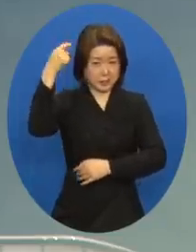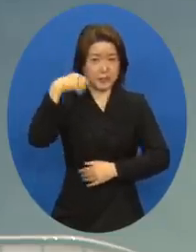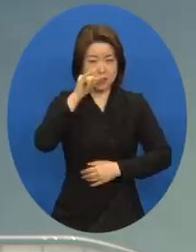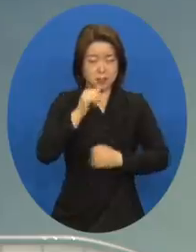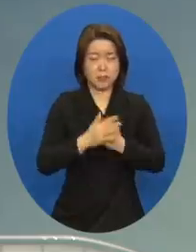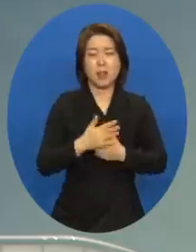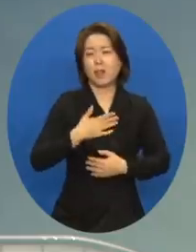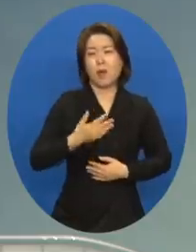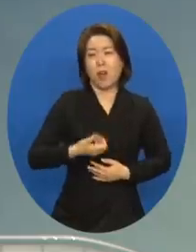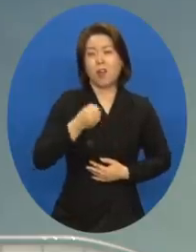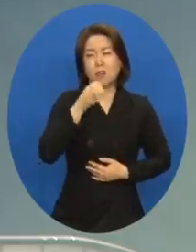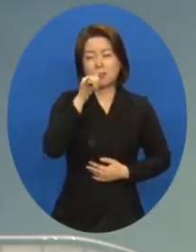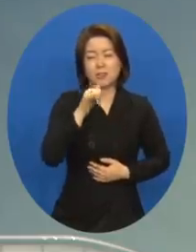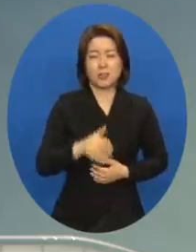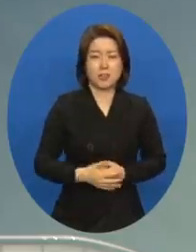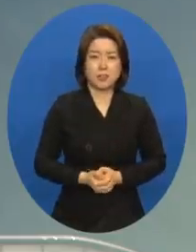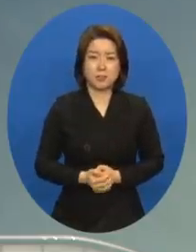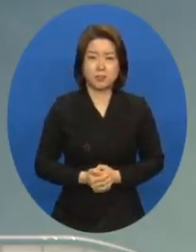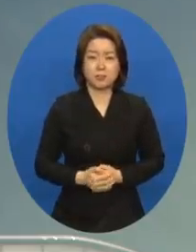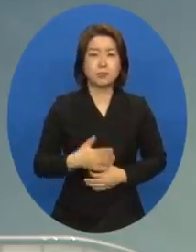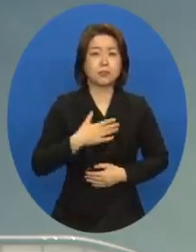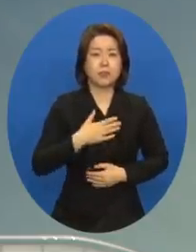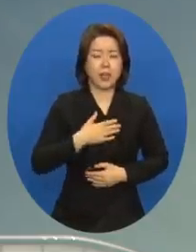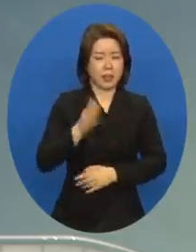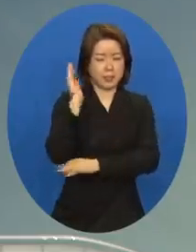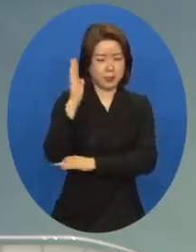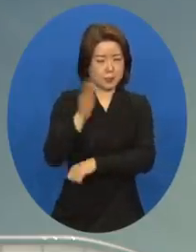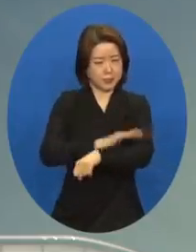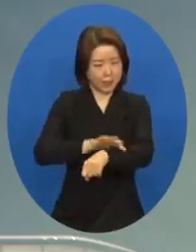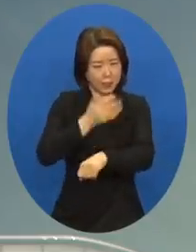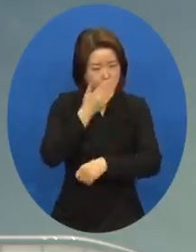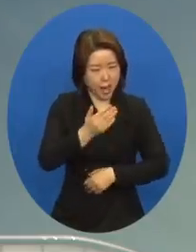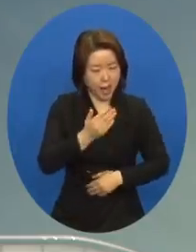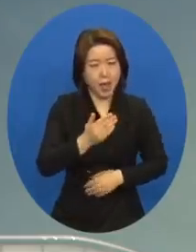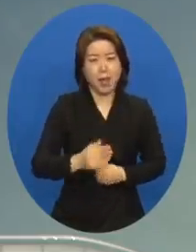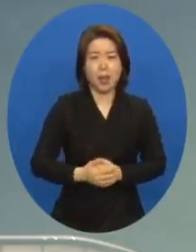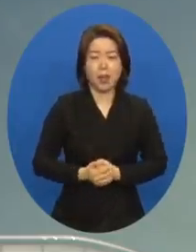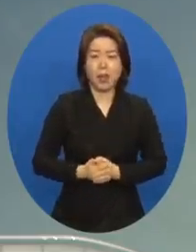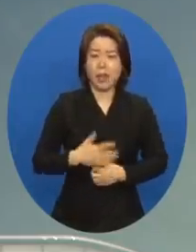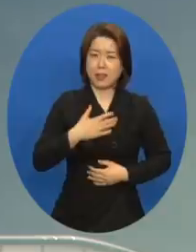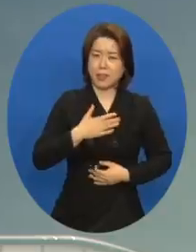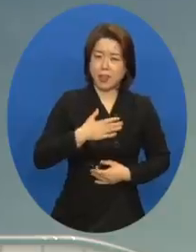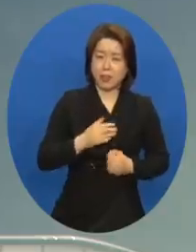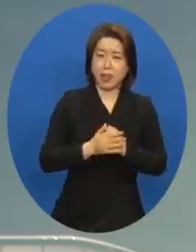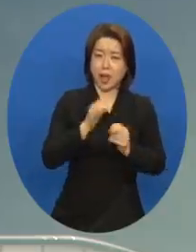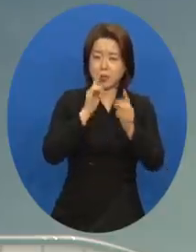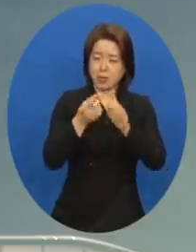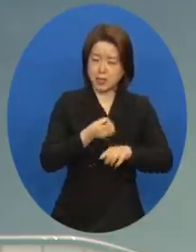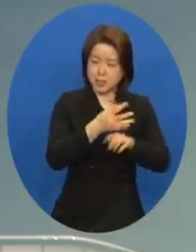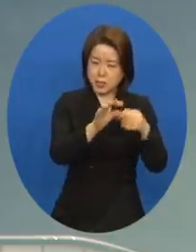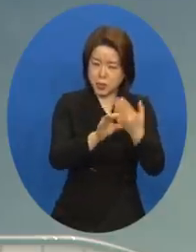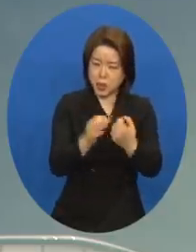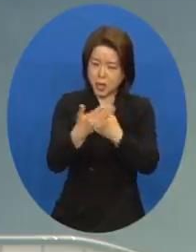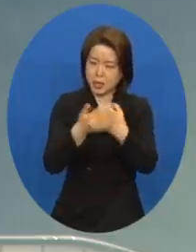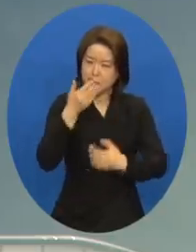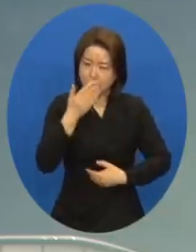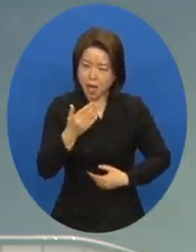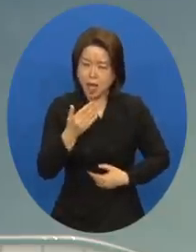저에게 있습니다. 내가 설교를 잘할 수 있을까? 내가 말씀을 전하면 은혜가